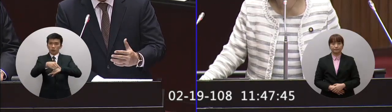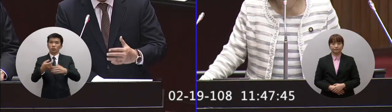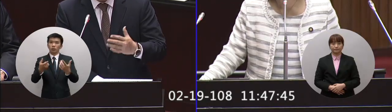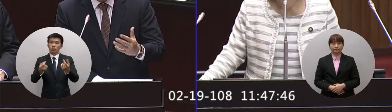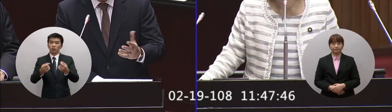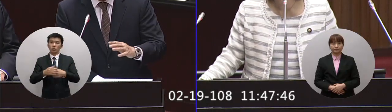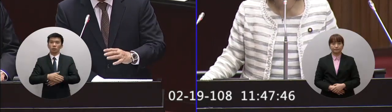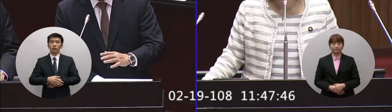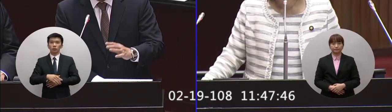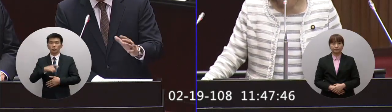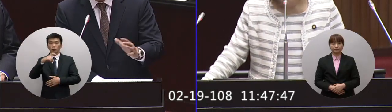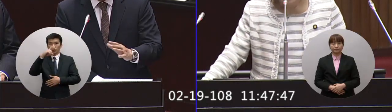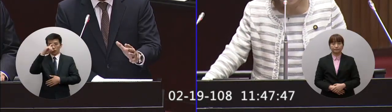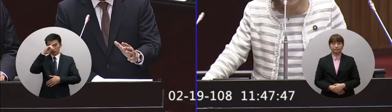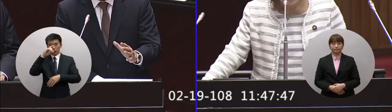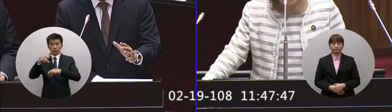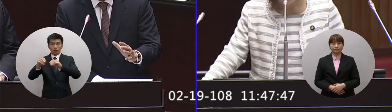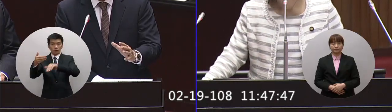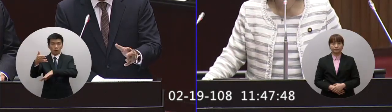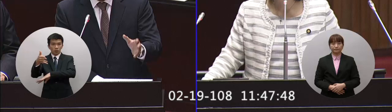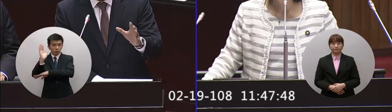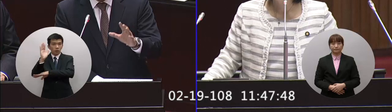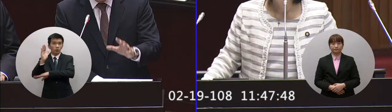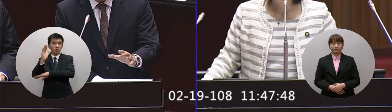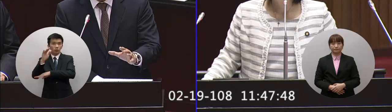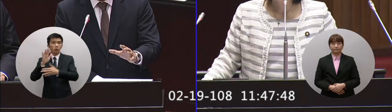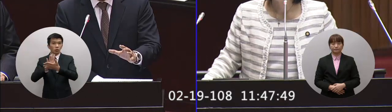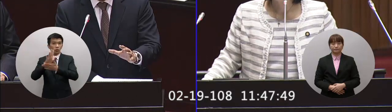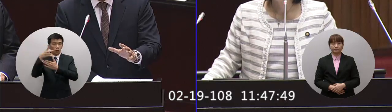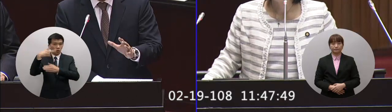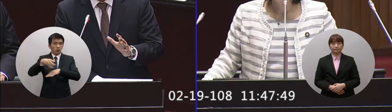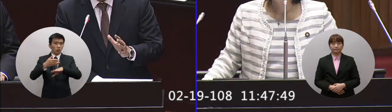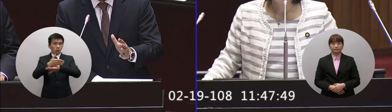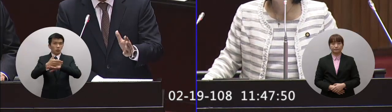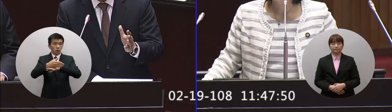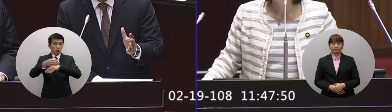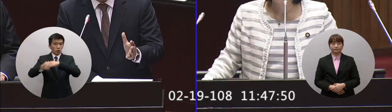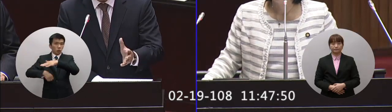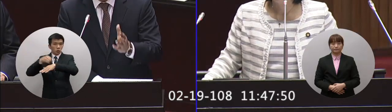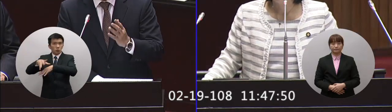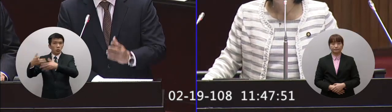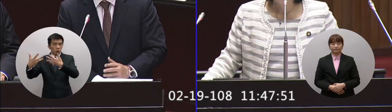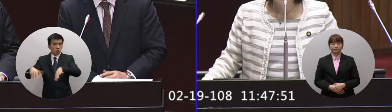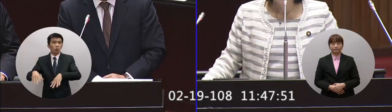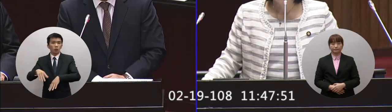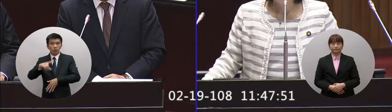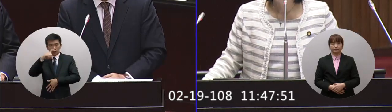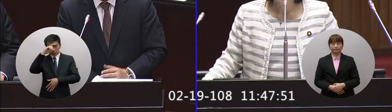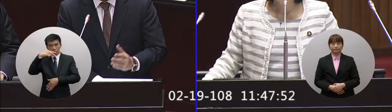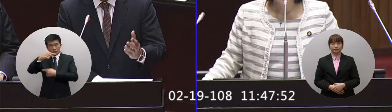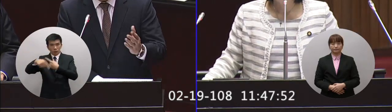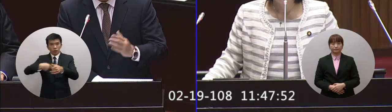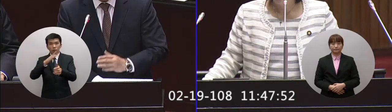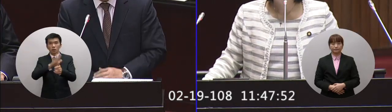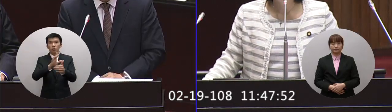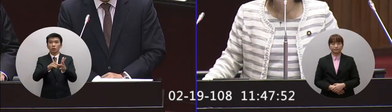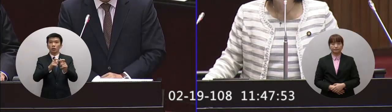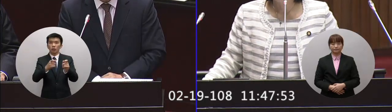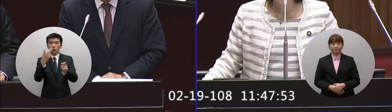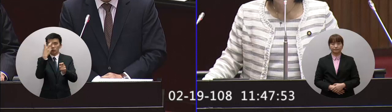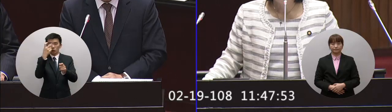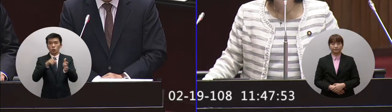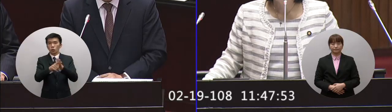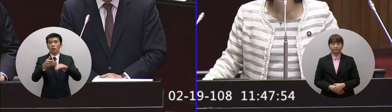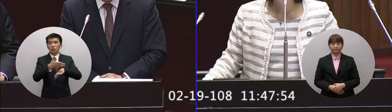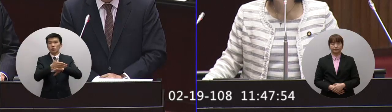方能够未来其实捐赠很多，能够对长照这个部分，我们也是能够善用民间的资源来有长照专